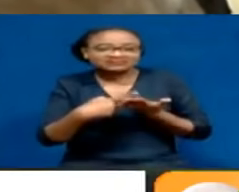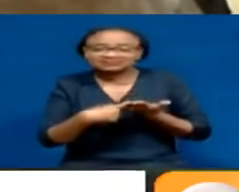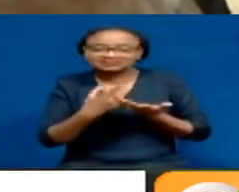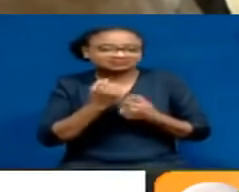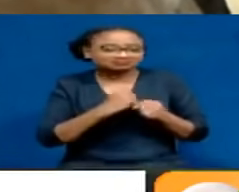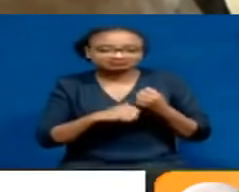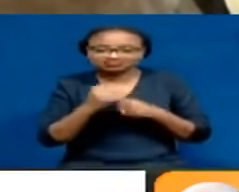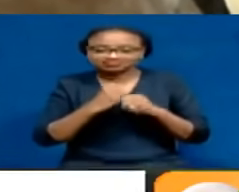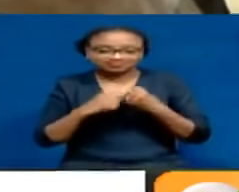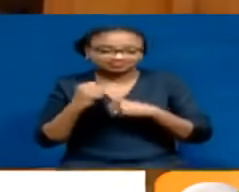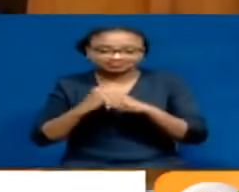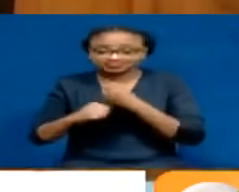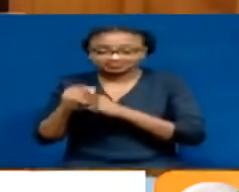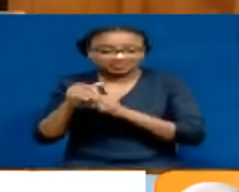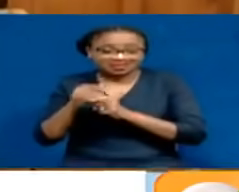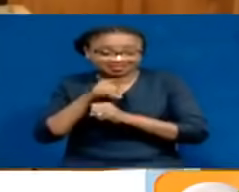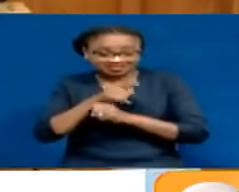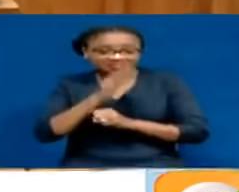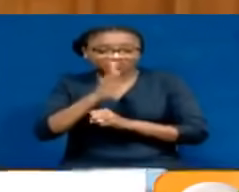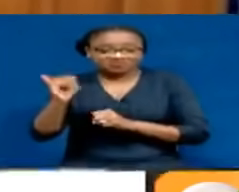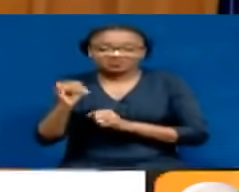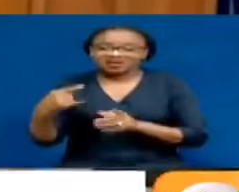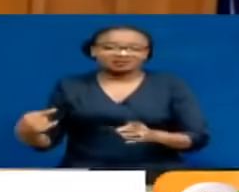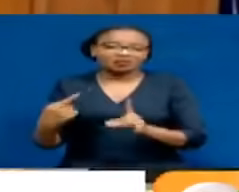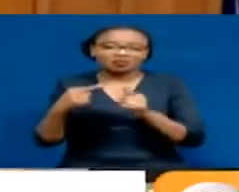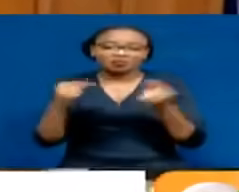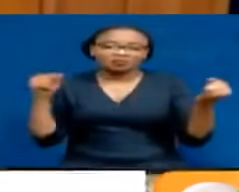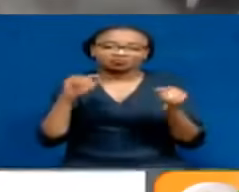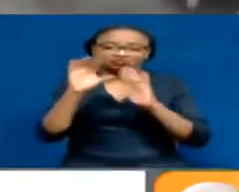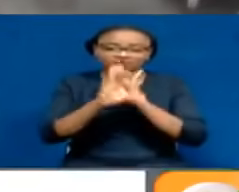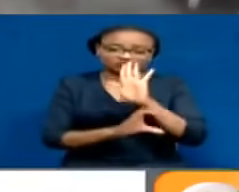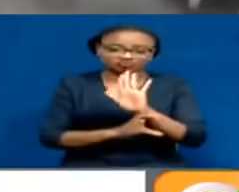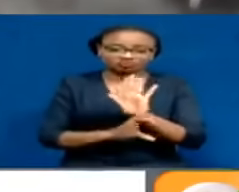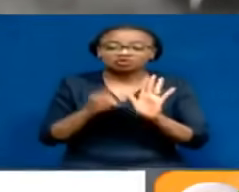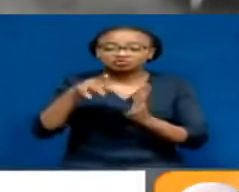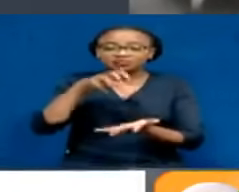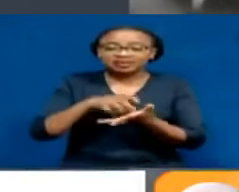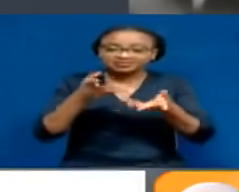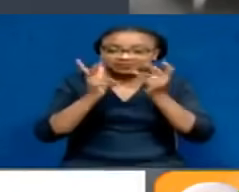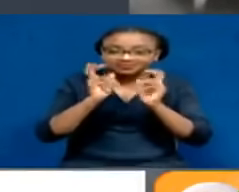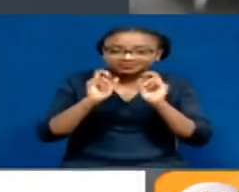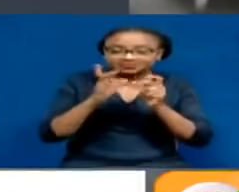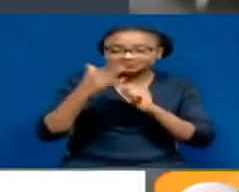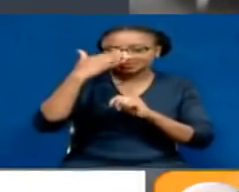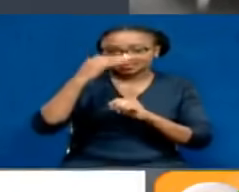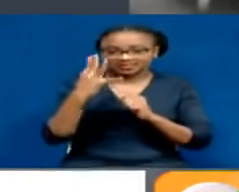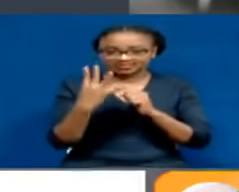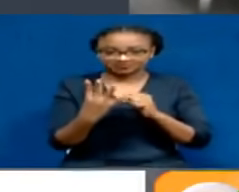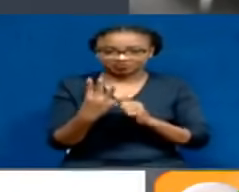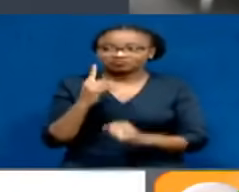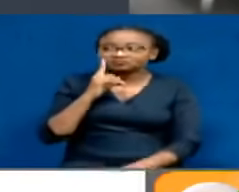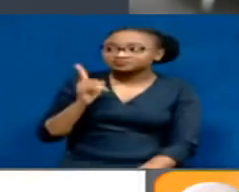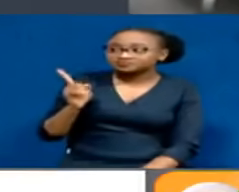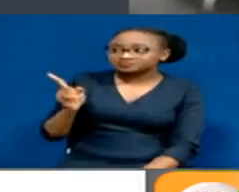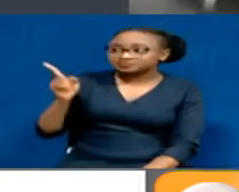kuwa shughuli nzima ilikuwa kinyume cha katiba. Kesi hiyo itasikizwa kwa siku nne. Rais Uhuru Kenyatta, kinara wa